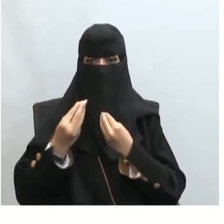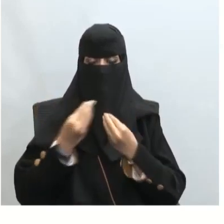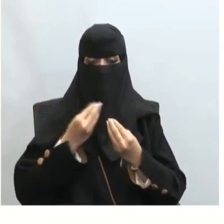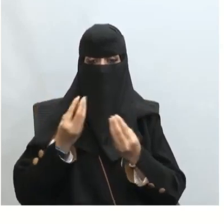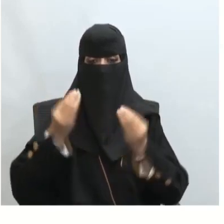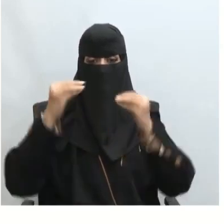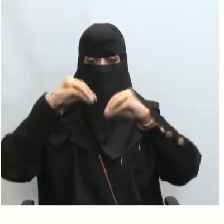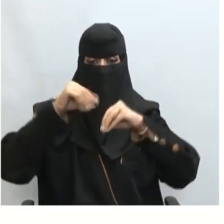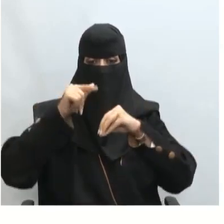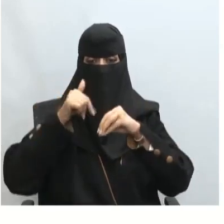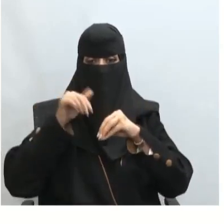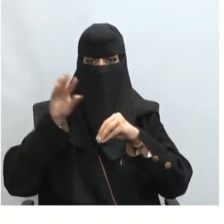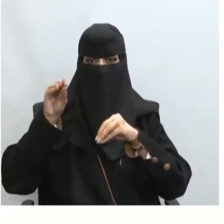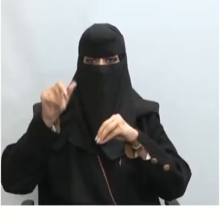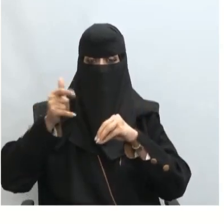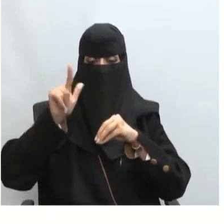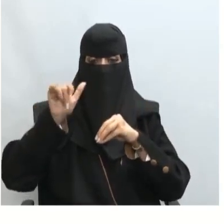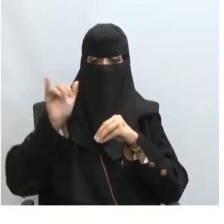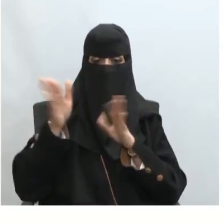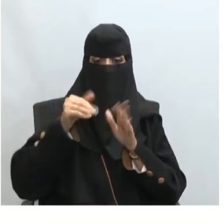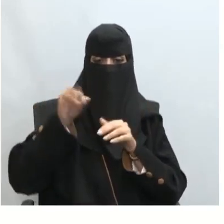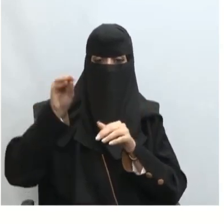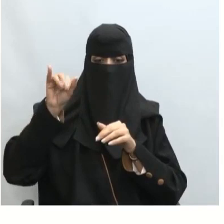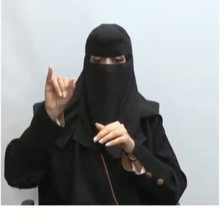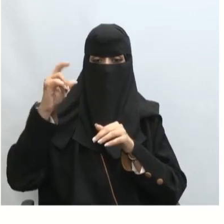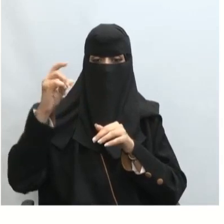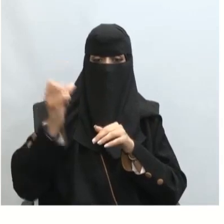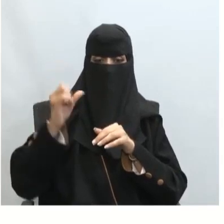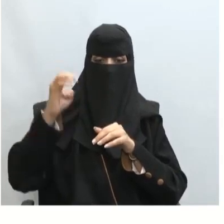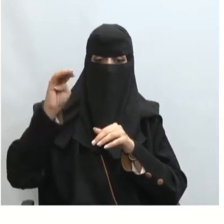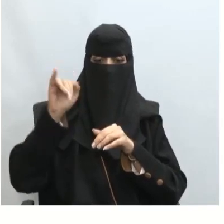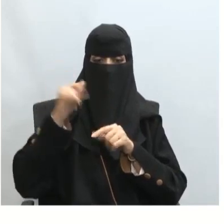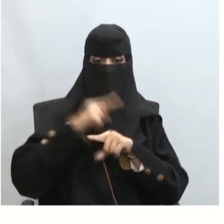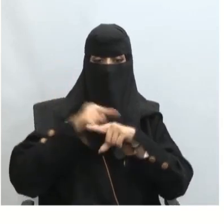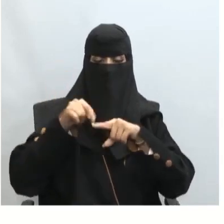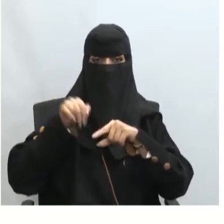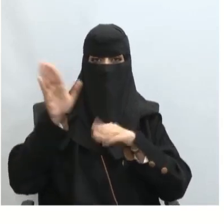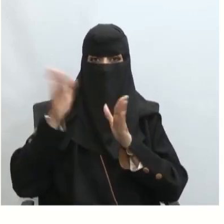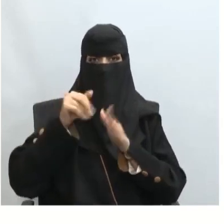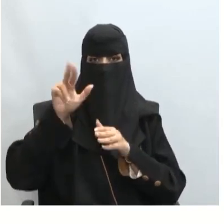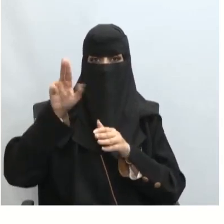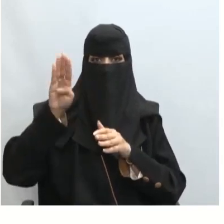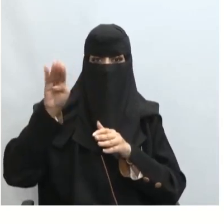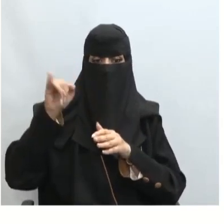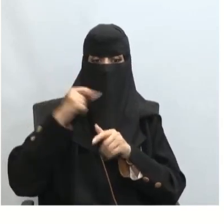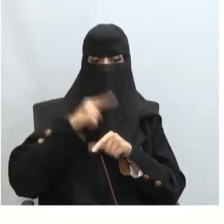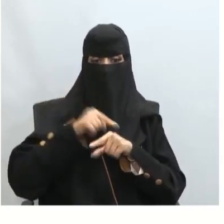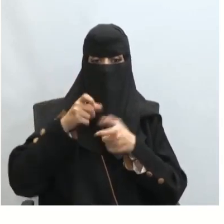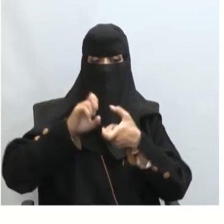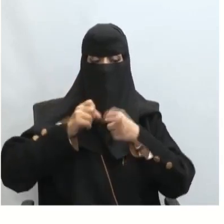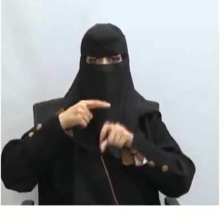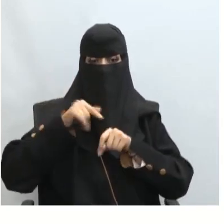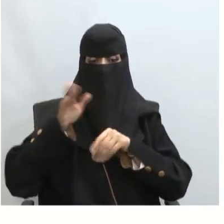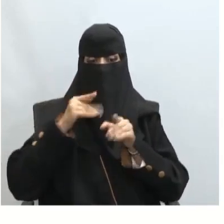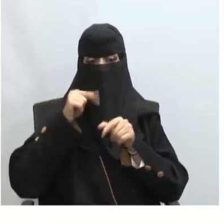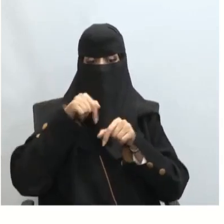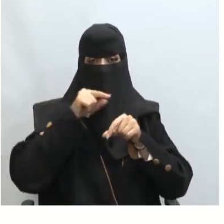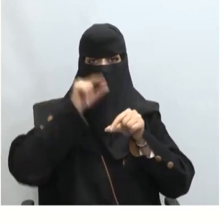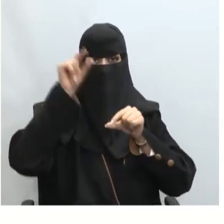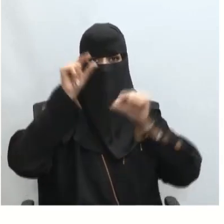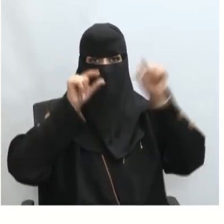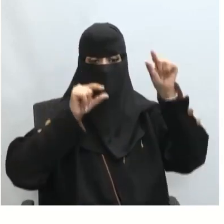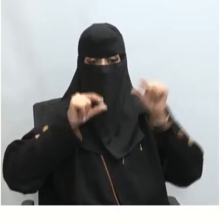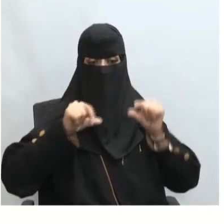اذا هنا تفاعل اضافتها الى الكين لتكوين هاليد الكيل ايضا لاحظ هنا